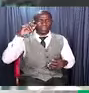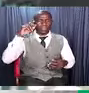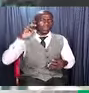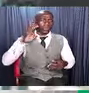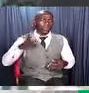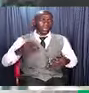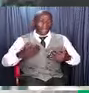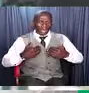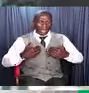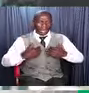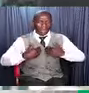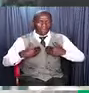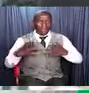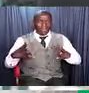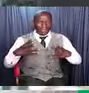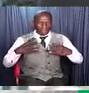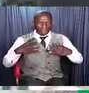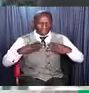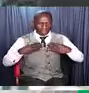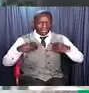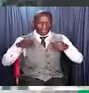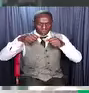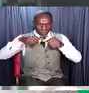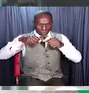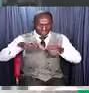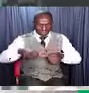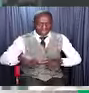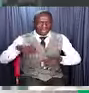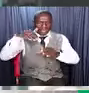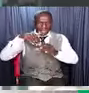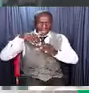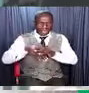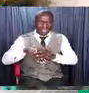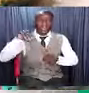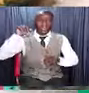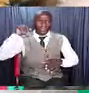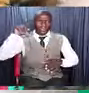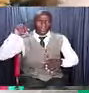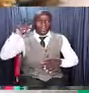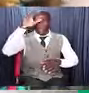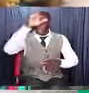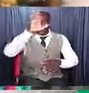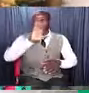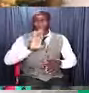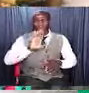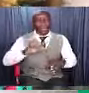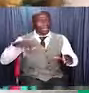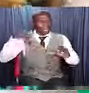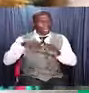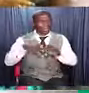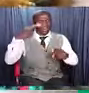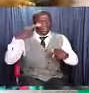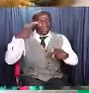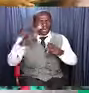Umewasamehe, watimizie haja za mioyo yao. Milini mwao waone uzima. Kwa jina lako